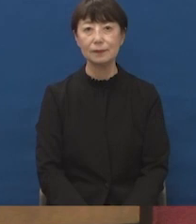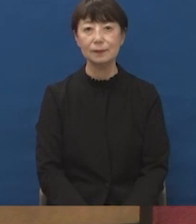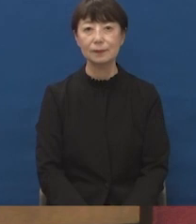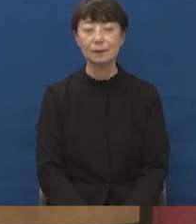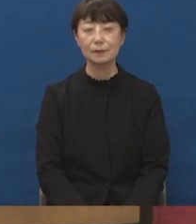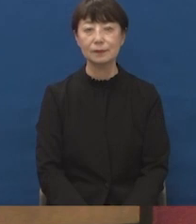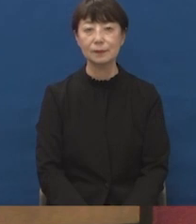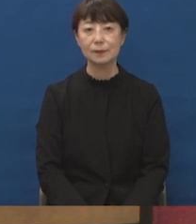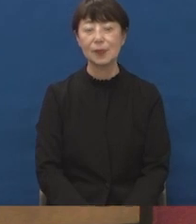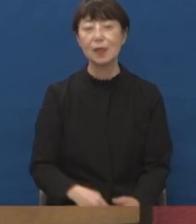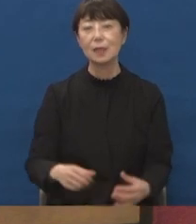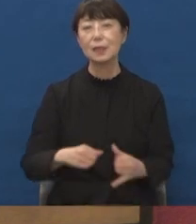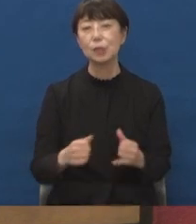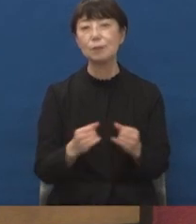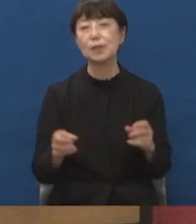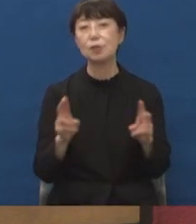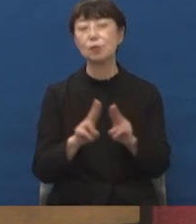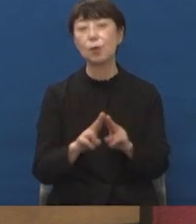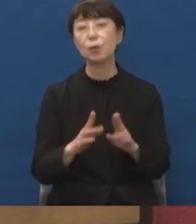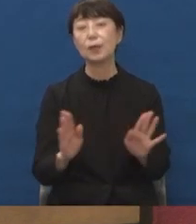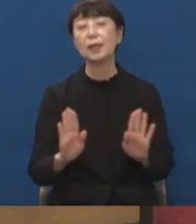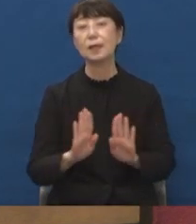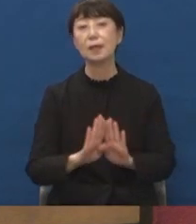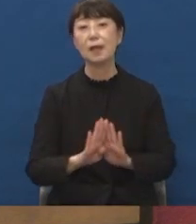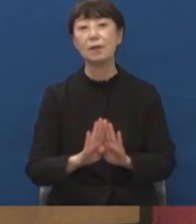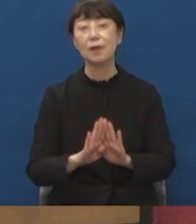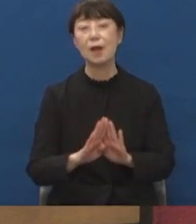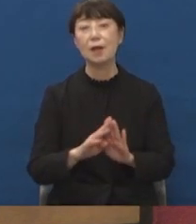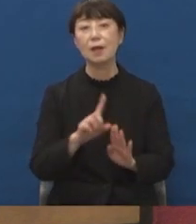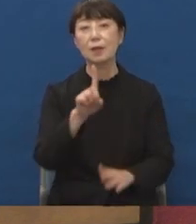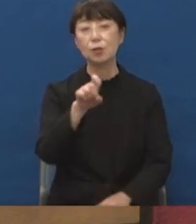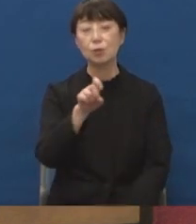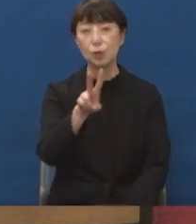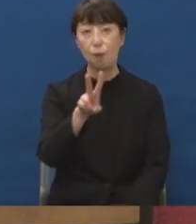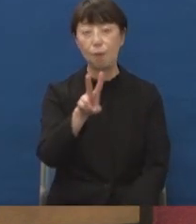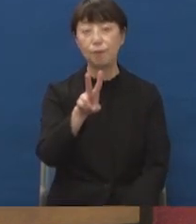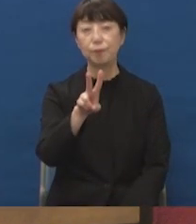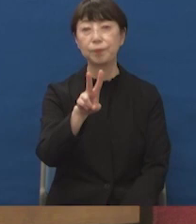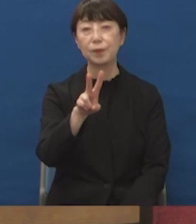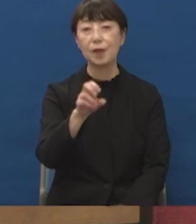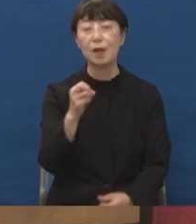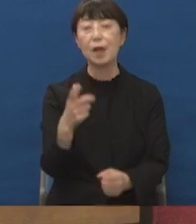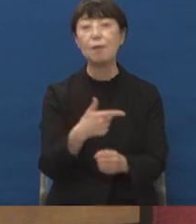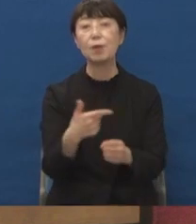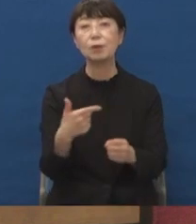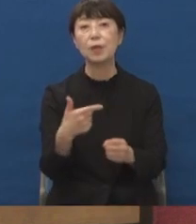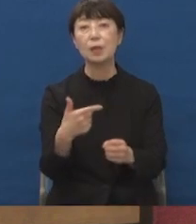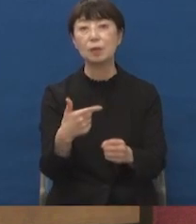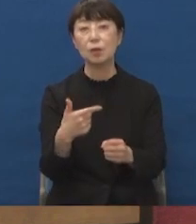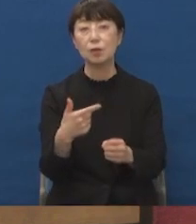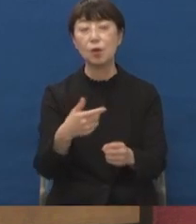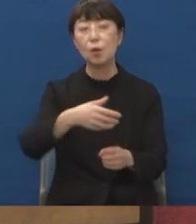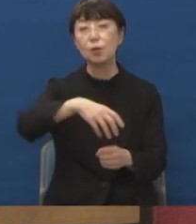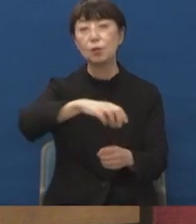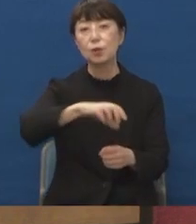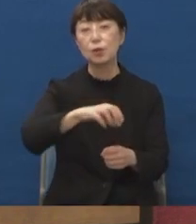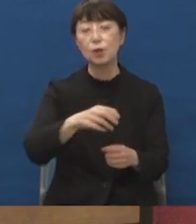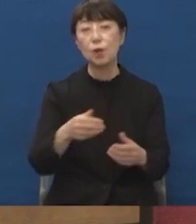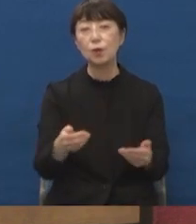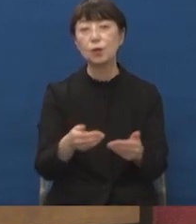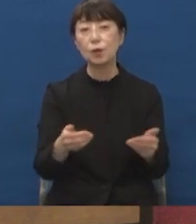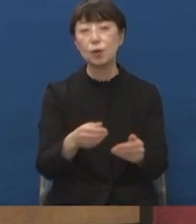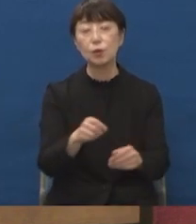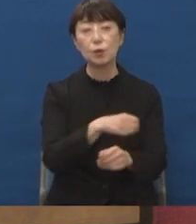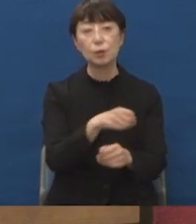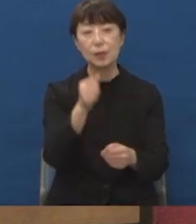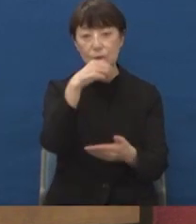自由民主党市会議員団は、議第12号令和6年度水道事業特別会計予算ほか